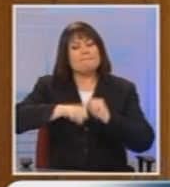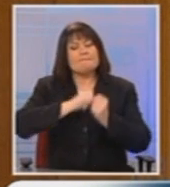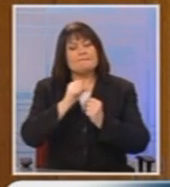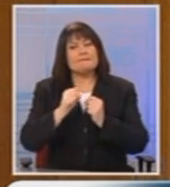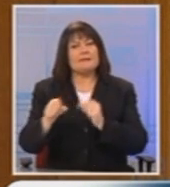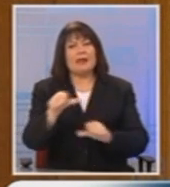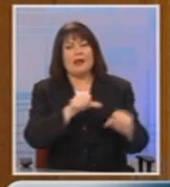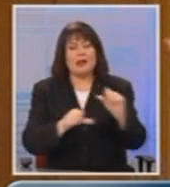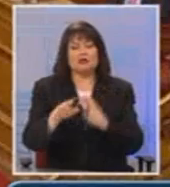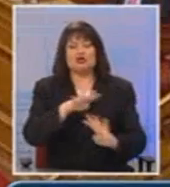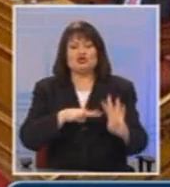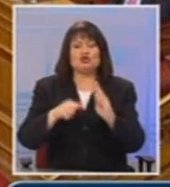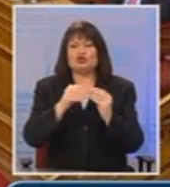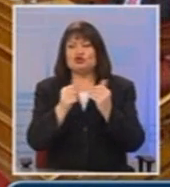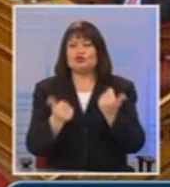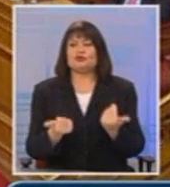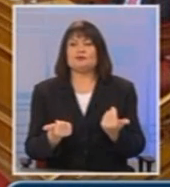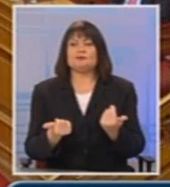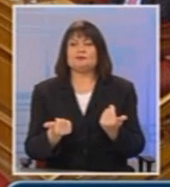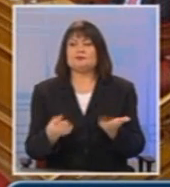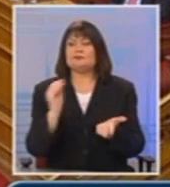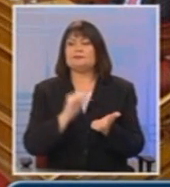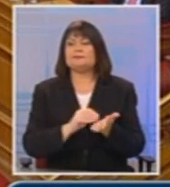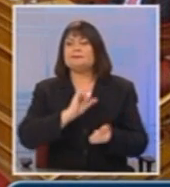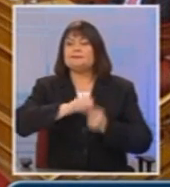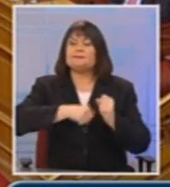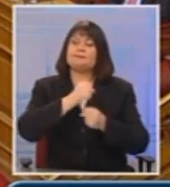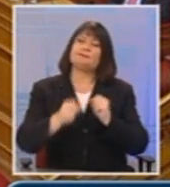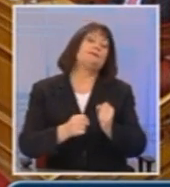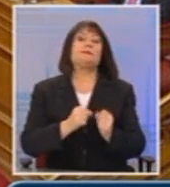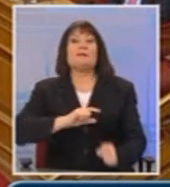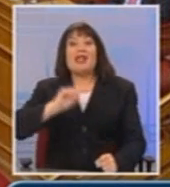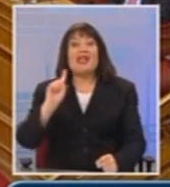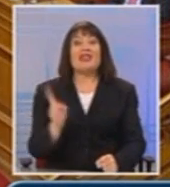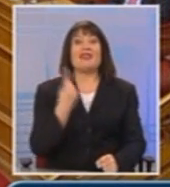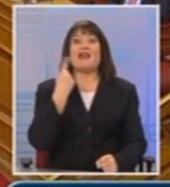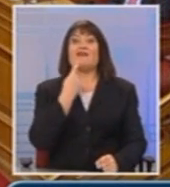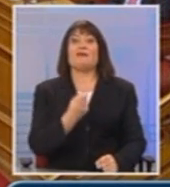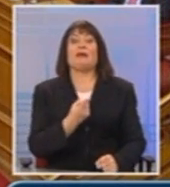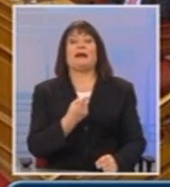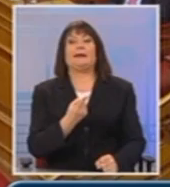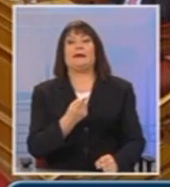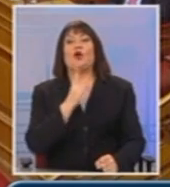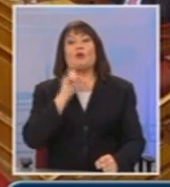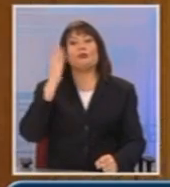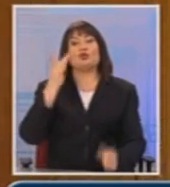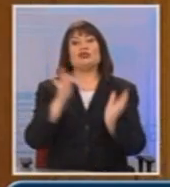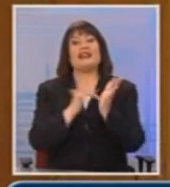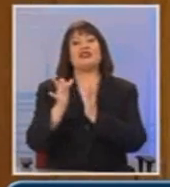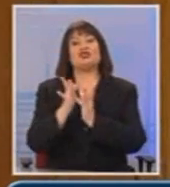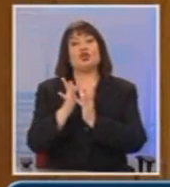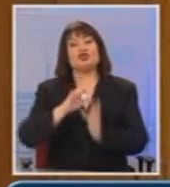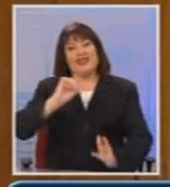ο οποίος επαναφέρει το θαύμα των 7 άρτων με το οποίο εχόρτασαν στην